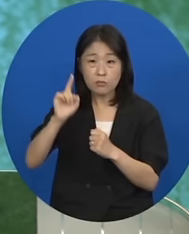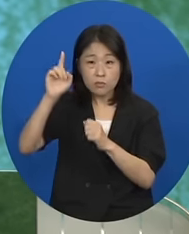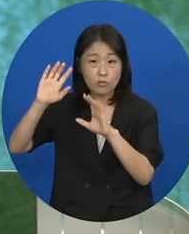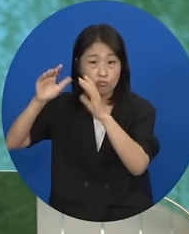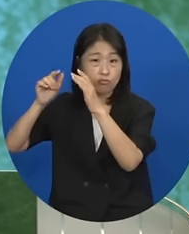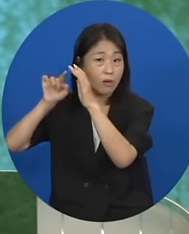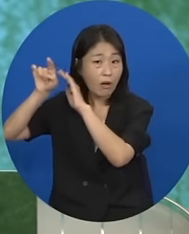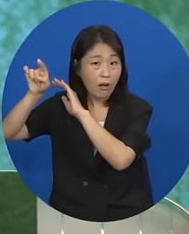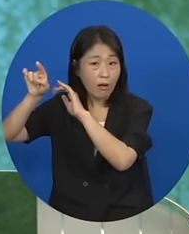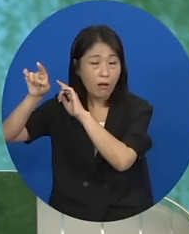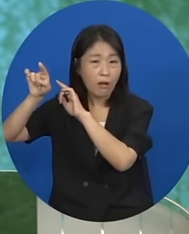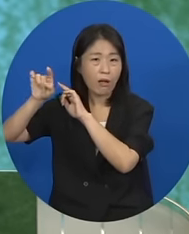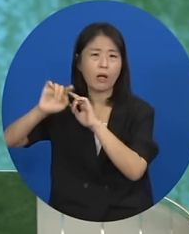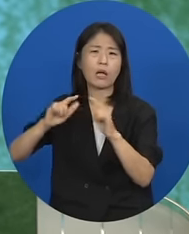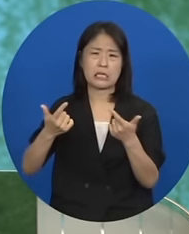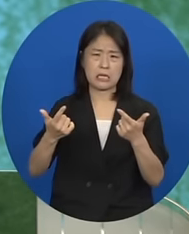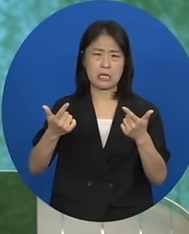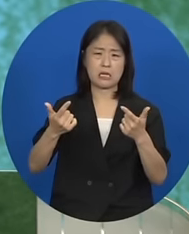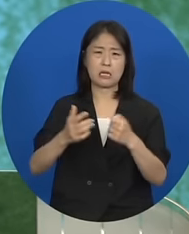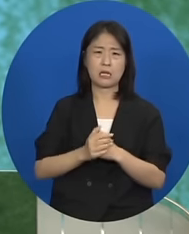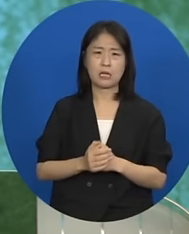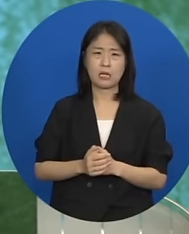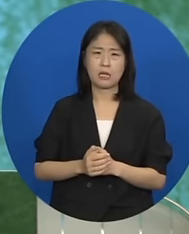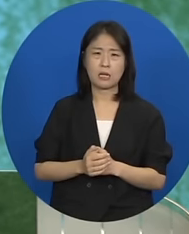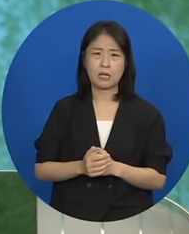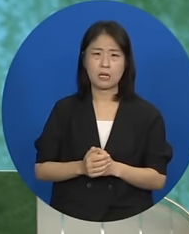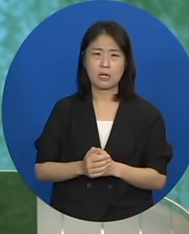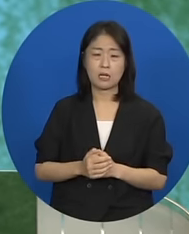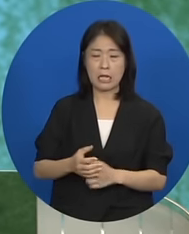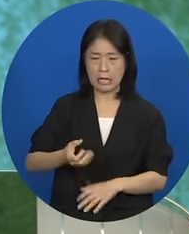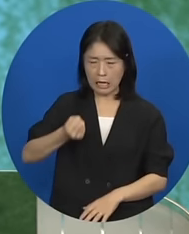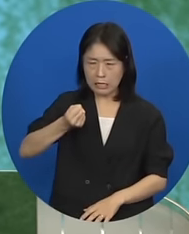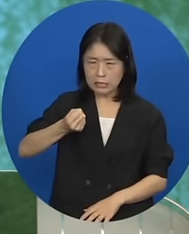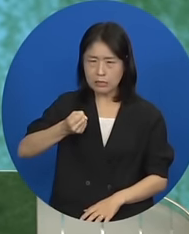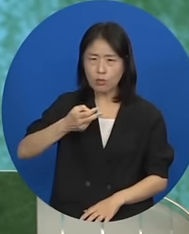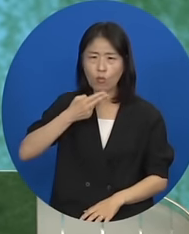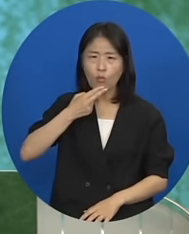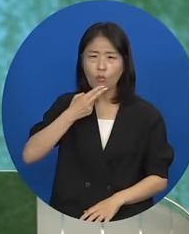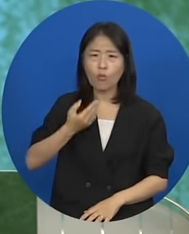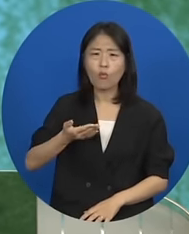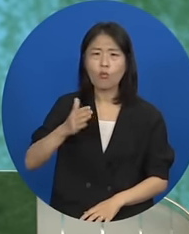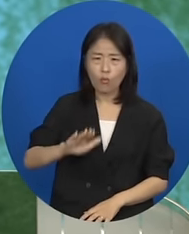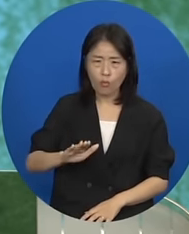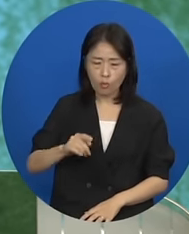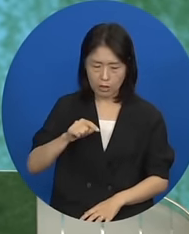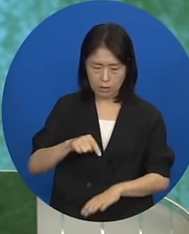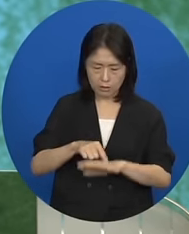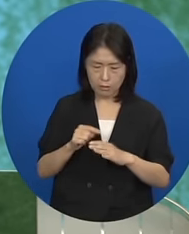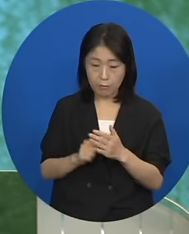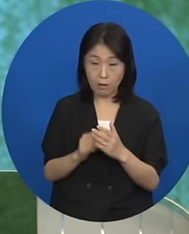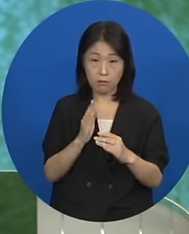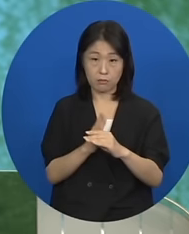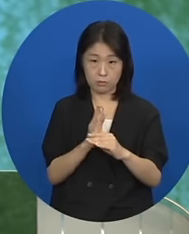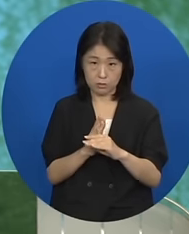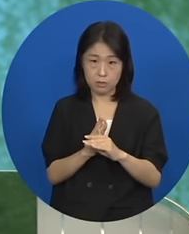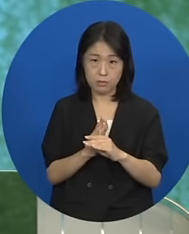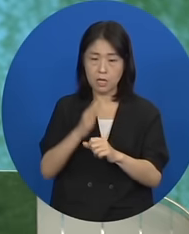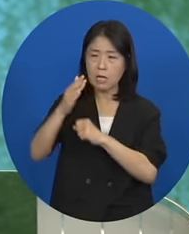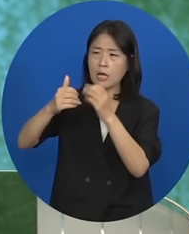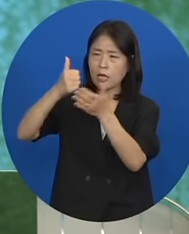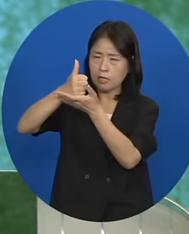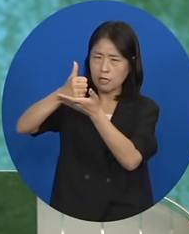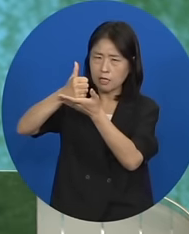아닙니다 나사로가 거지는 없었지만 그의 마음의 중심에 하나님을 의지하고 하나님께 무릎을